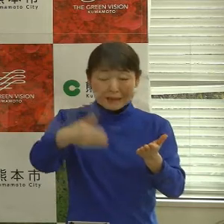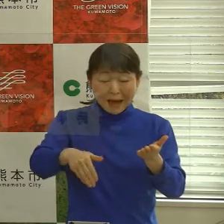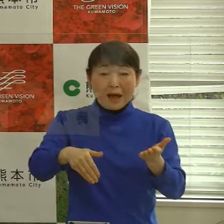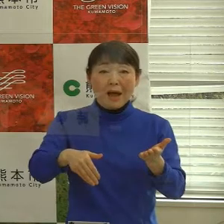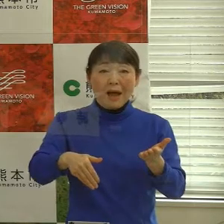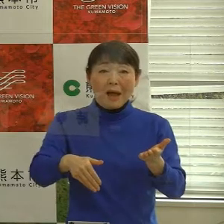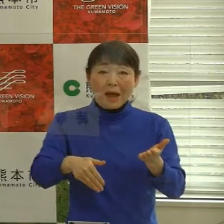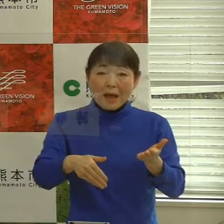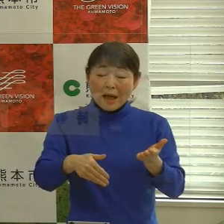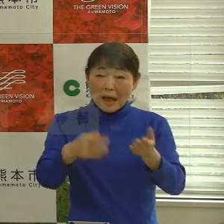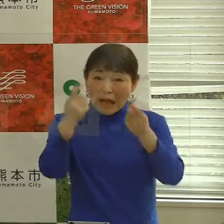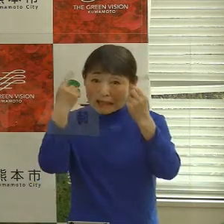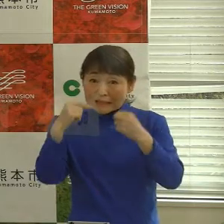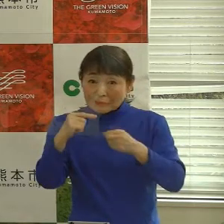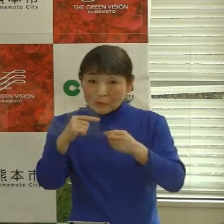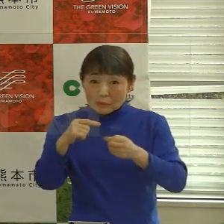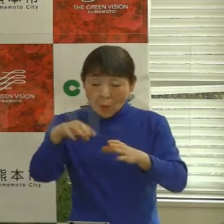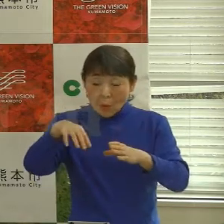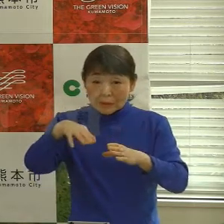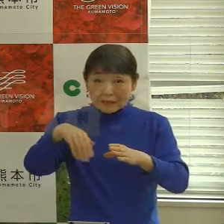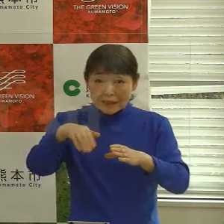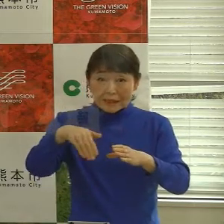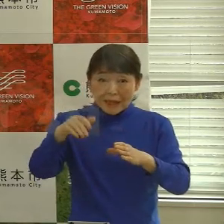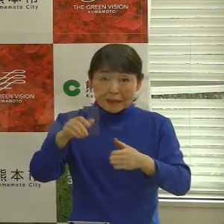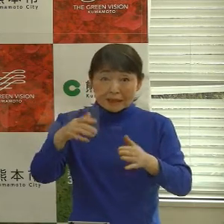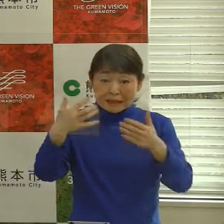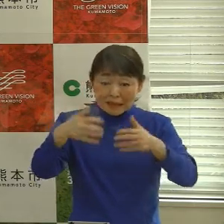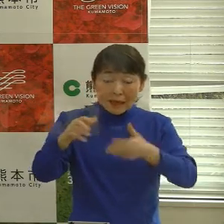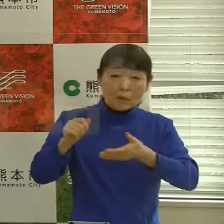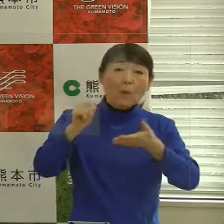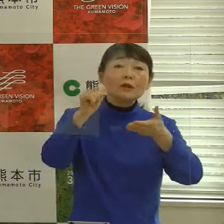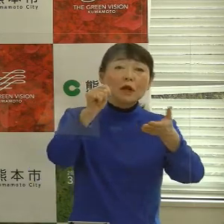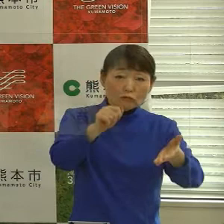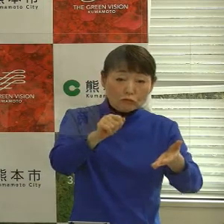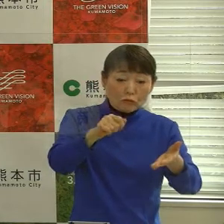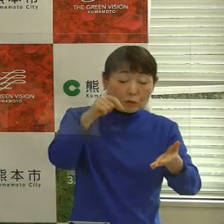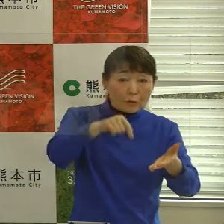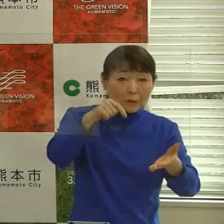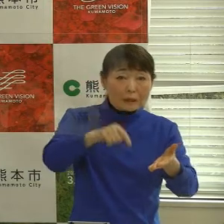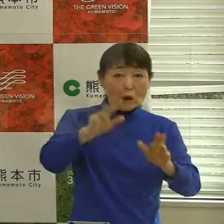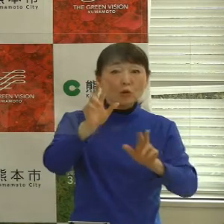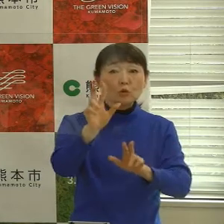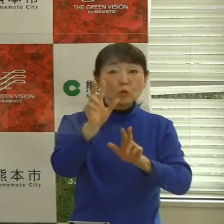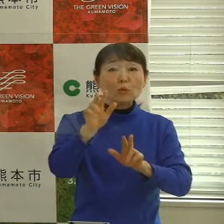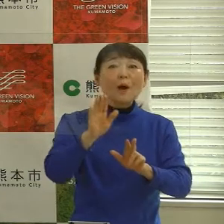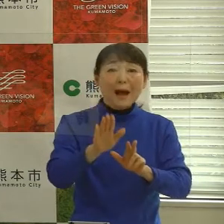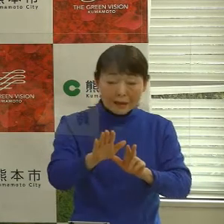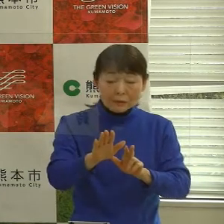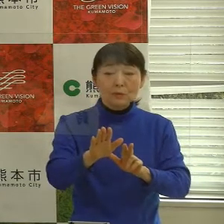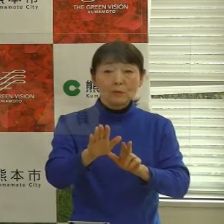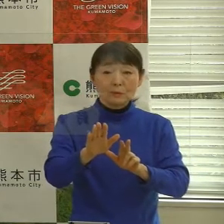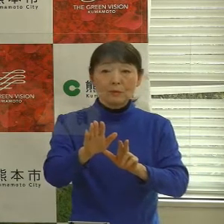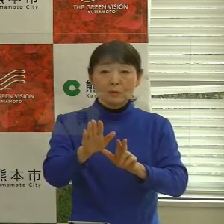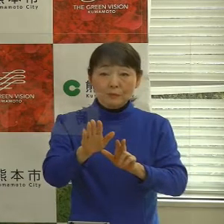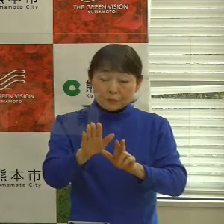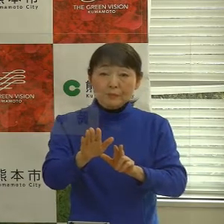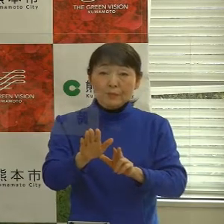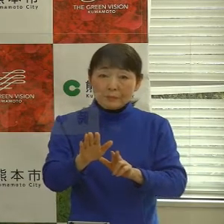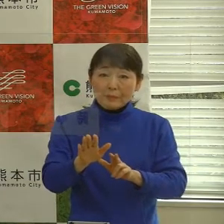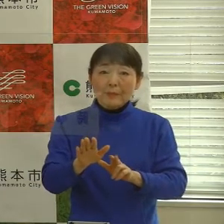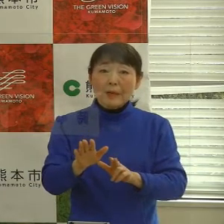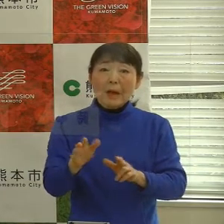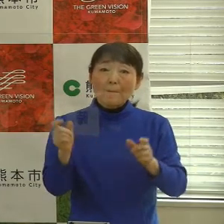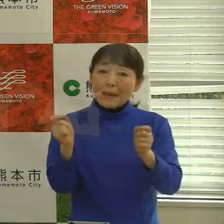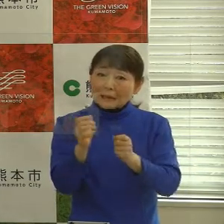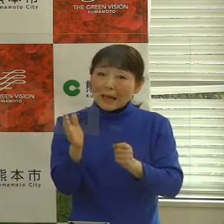を使う場合のいろいろなルールというのはやっぱりあるというふうに思います。で、まあ、最近